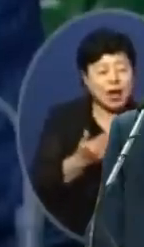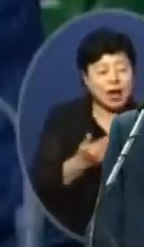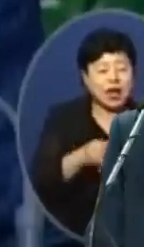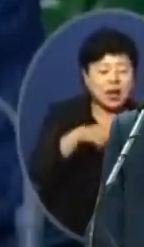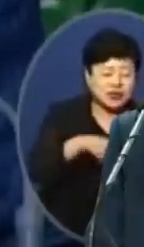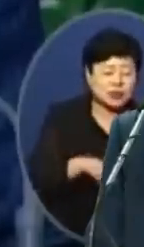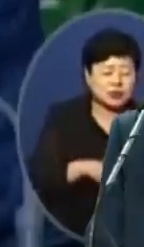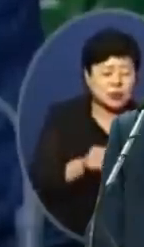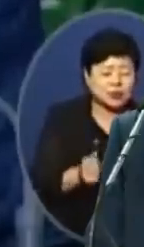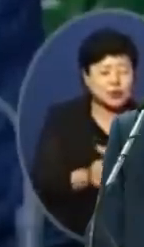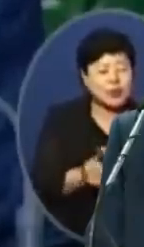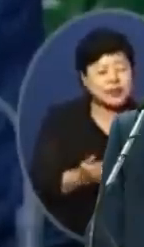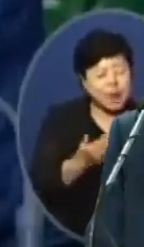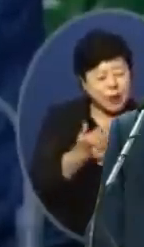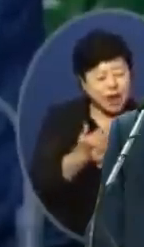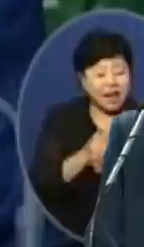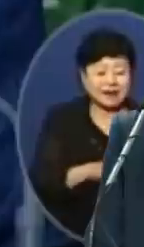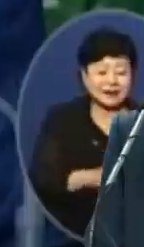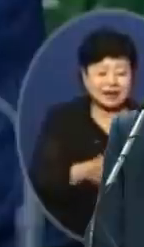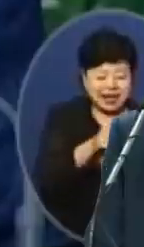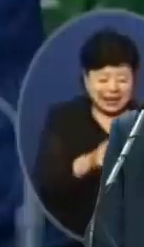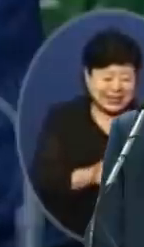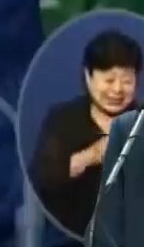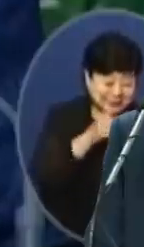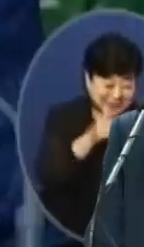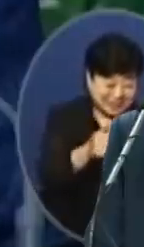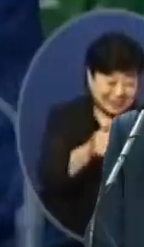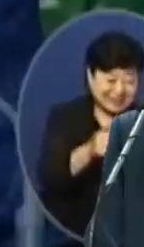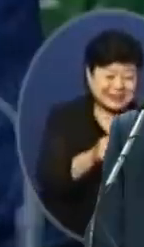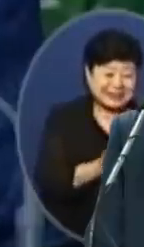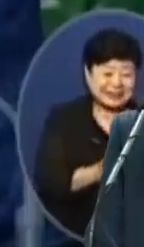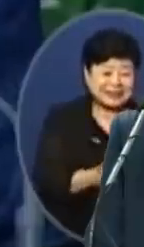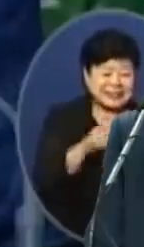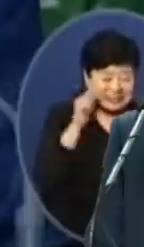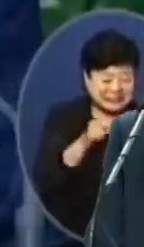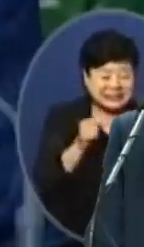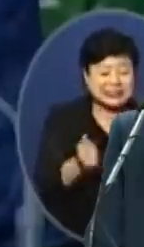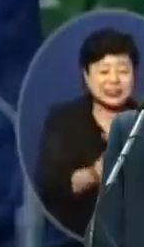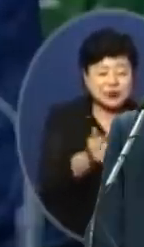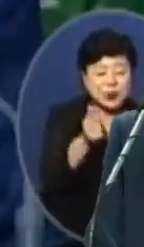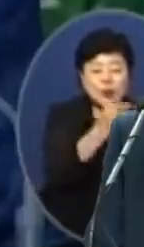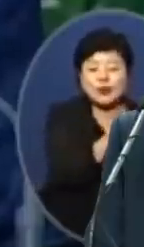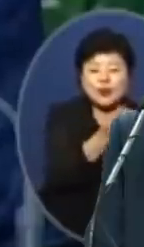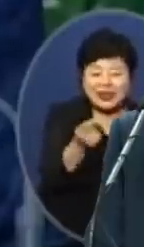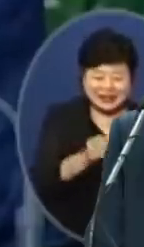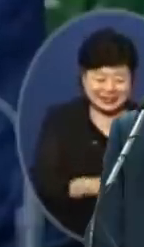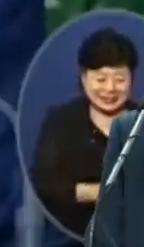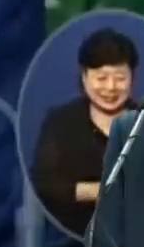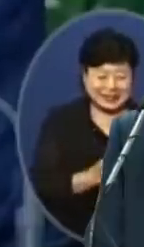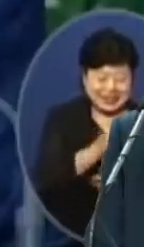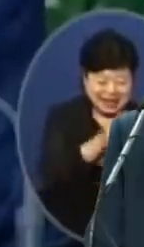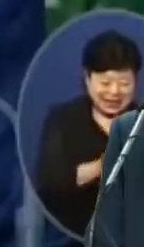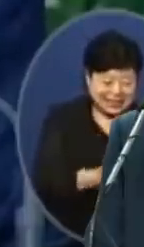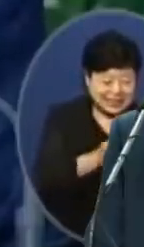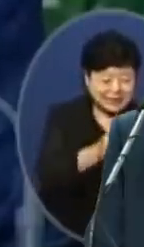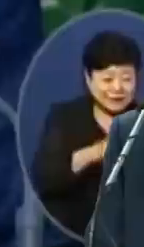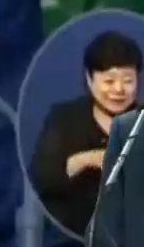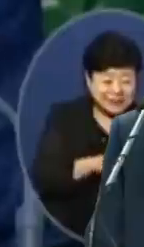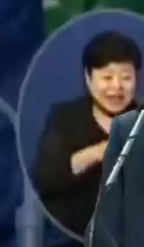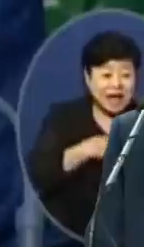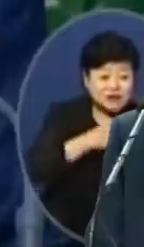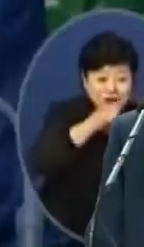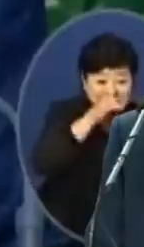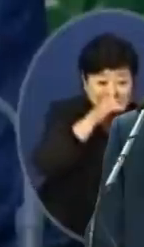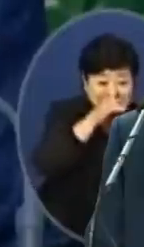않습니다. 그 소원이 하나님의 지시하시는 소원인 것입니다. 그래서 하나님의 뜻을 알 수가 있는